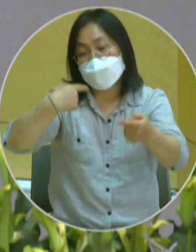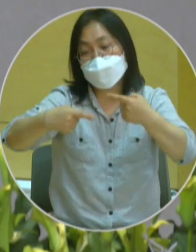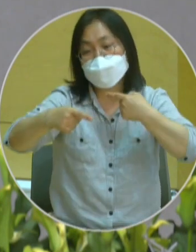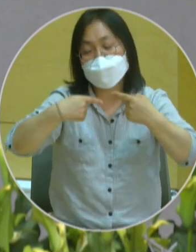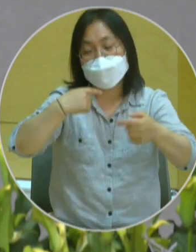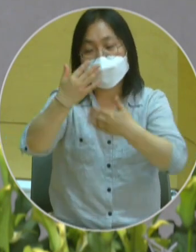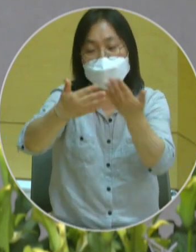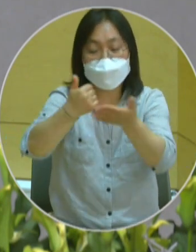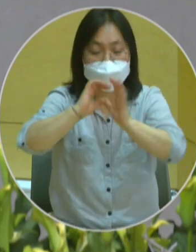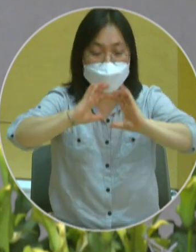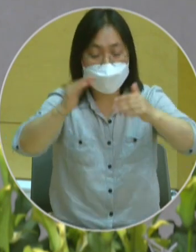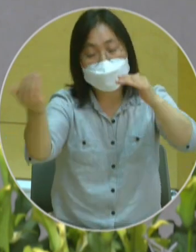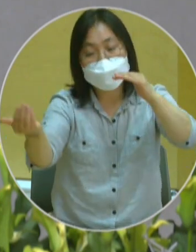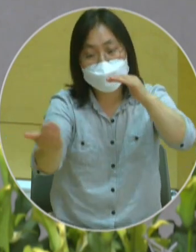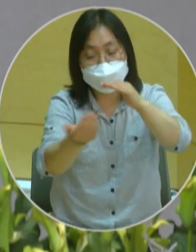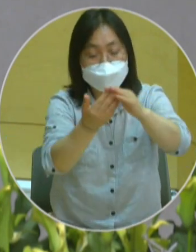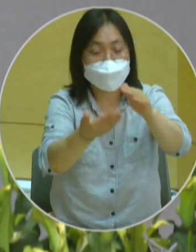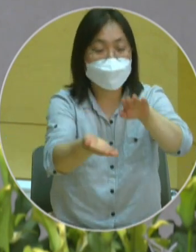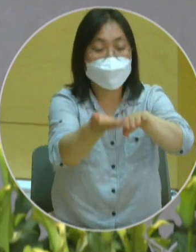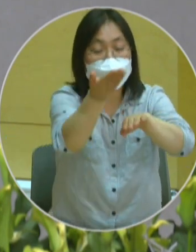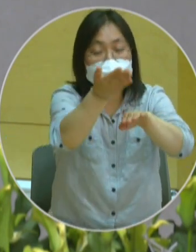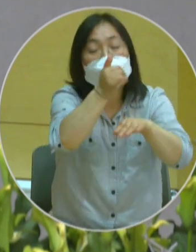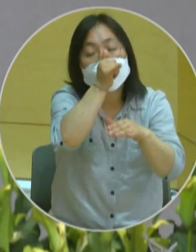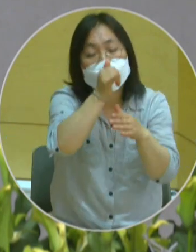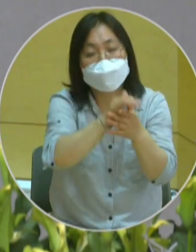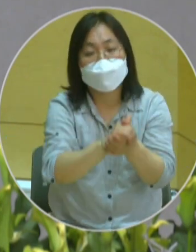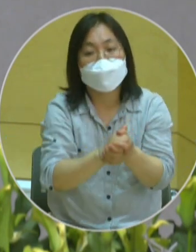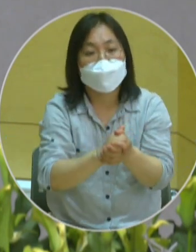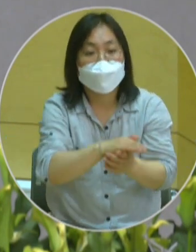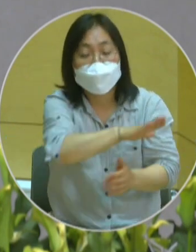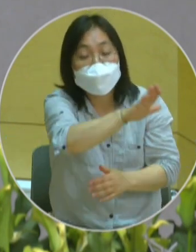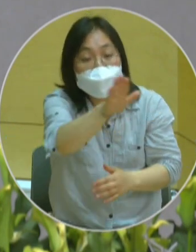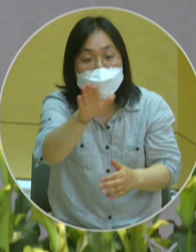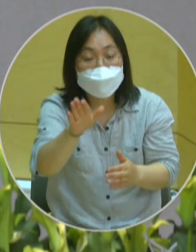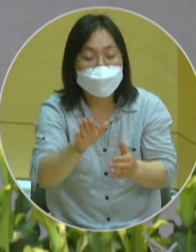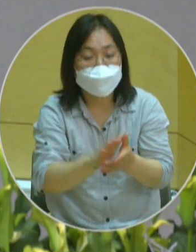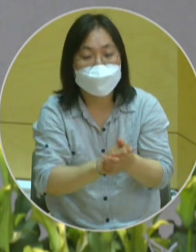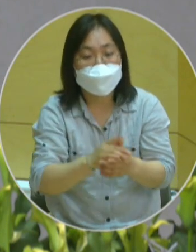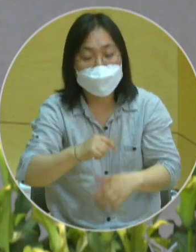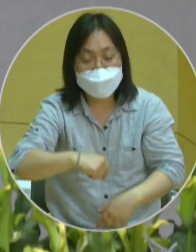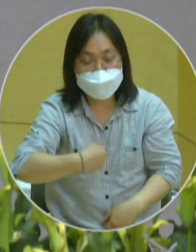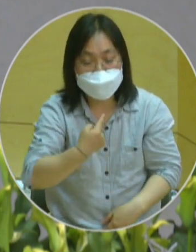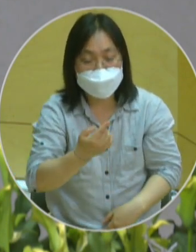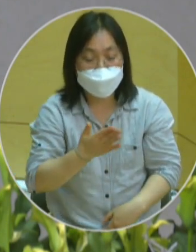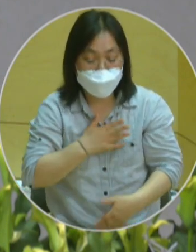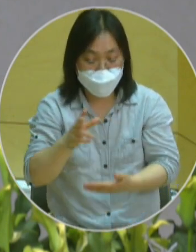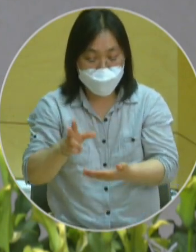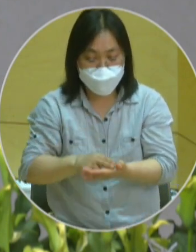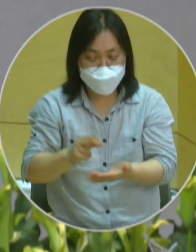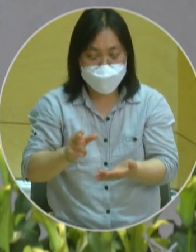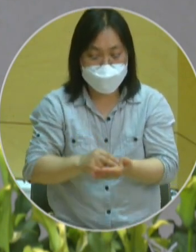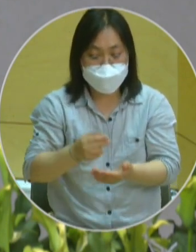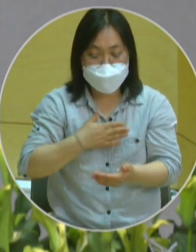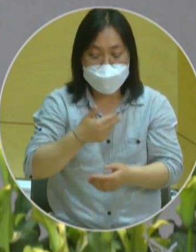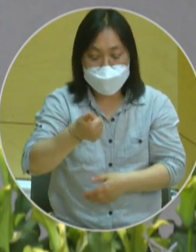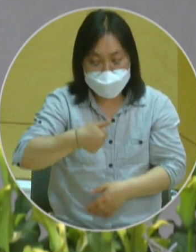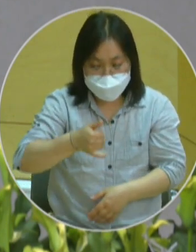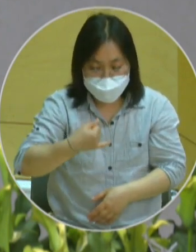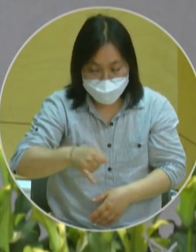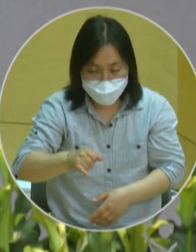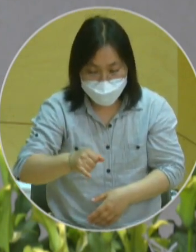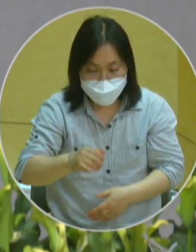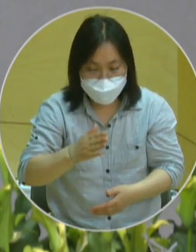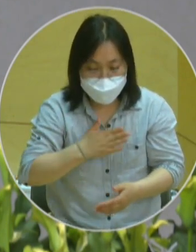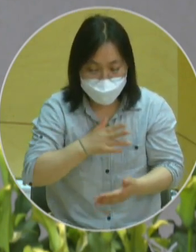통치하시는 하나님 나라가 이루어지는 것, 이것이 먼저 나오게 되는 거예요. 우리가 우리 자신들과 우리 문제들과 우리 자녀들과 내